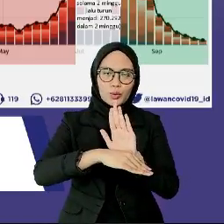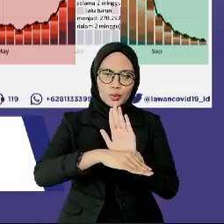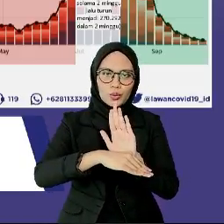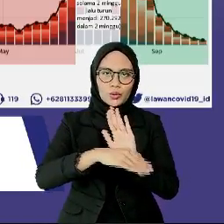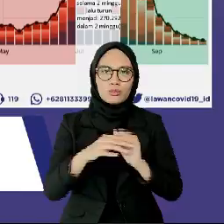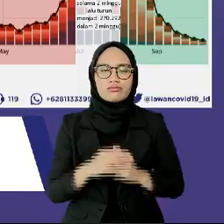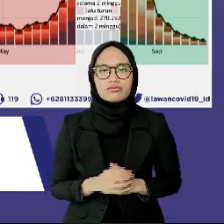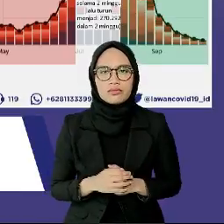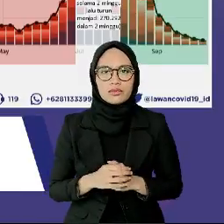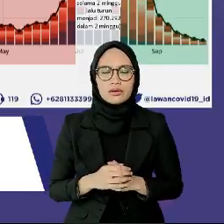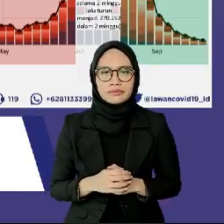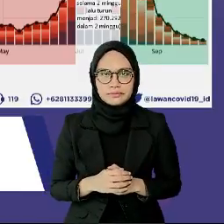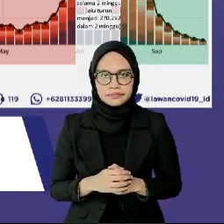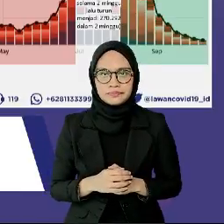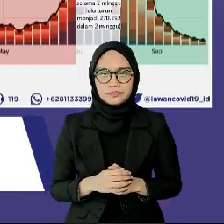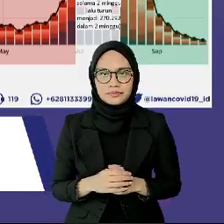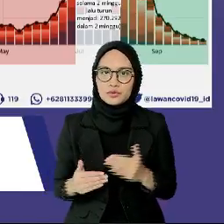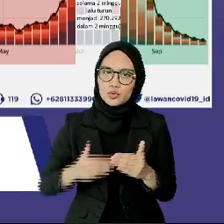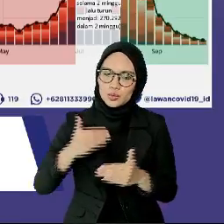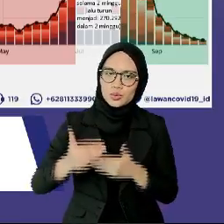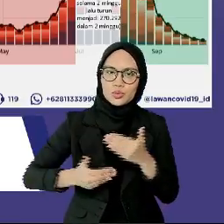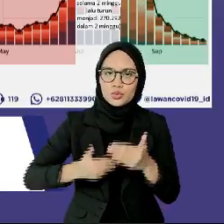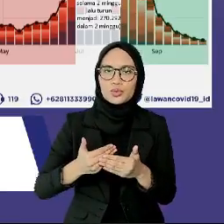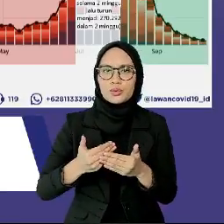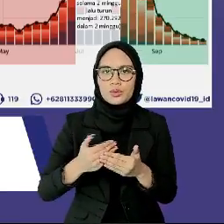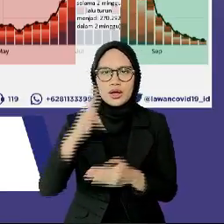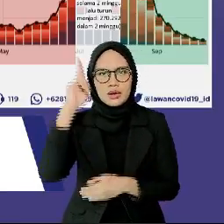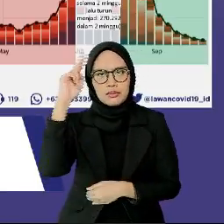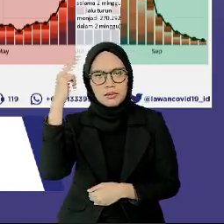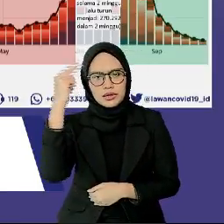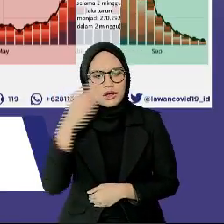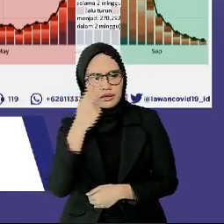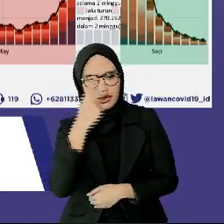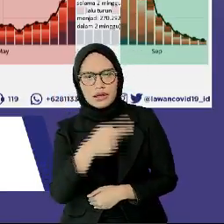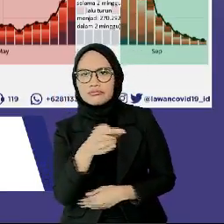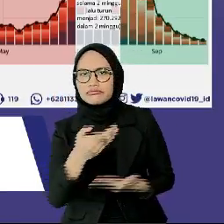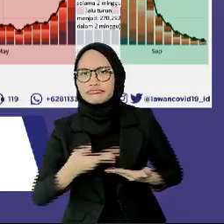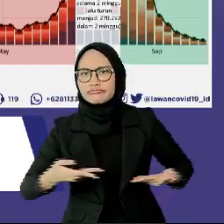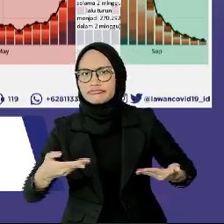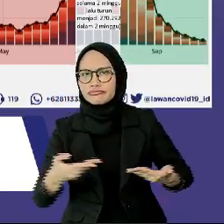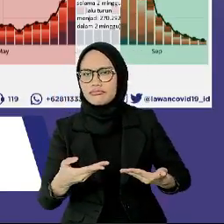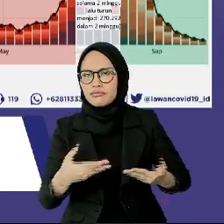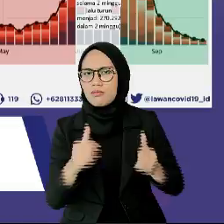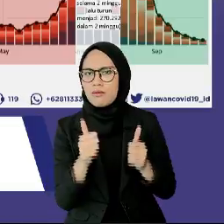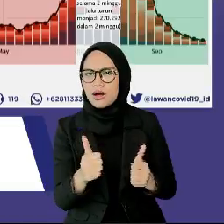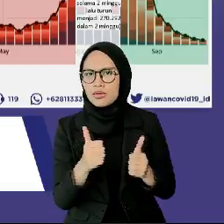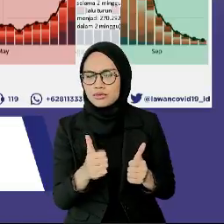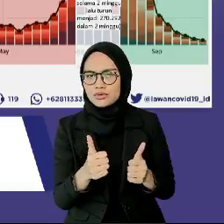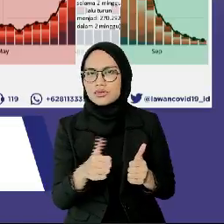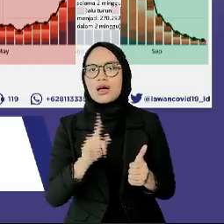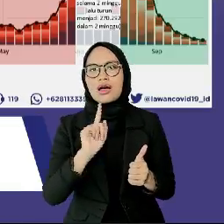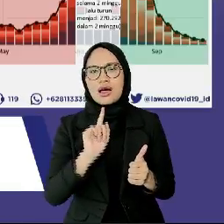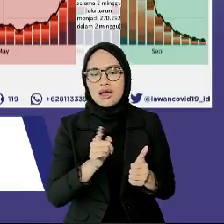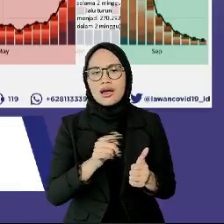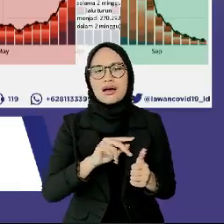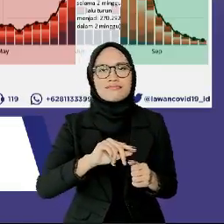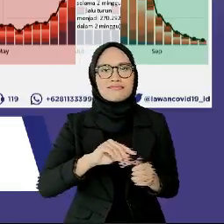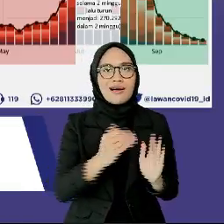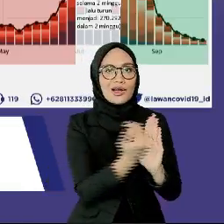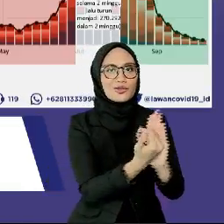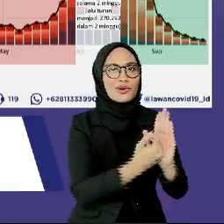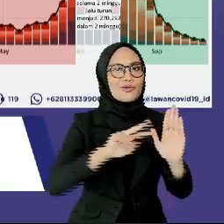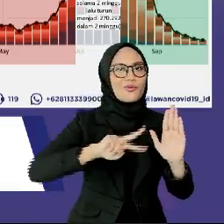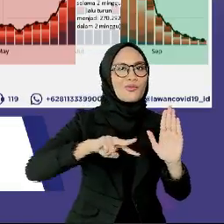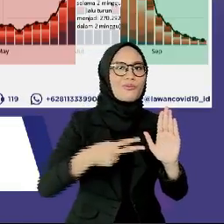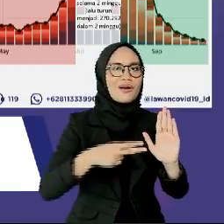menurunnya jumlah kasus, pemerintah kembali membuka sebagian aktivitas melalui PSBB transisi selama